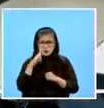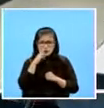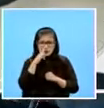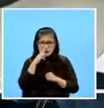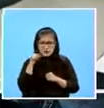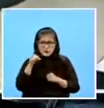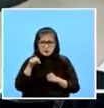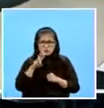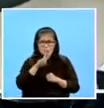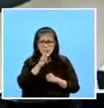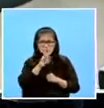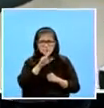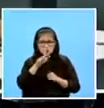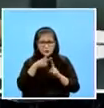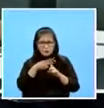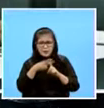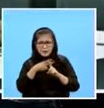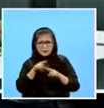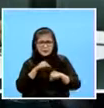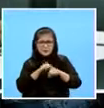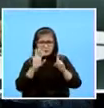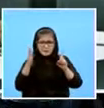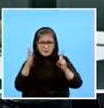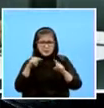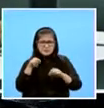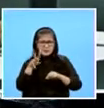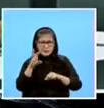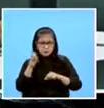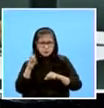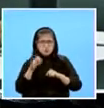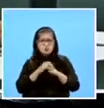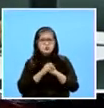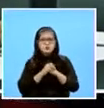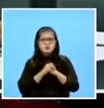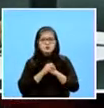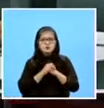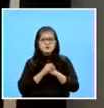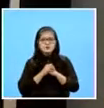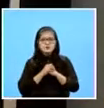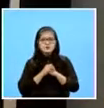Februari 2018 pada pukul 15.30 mendatang. Demikian Lofi, kembali kepada Anda di studio.